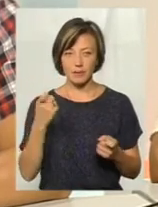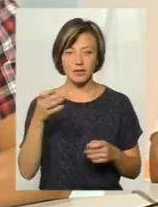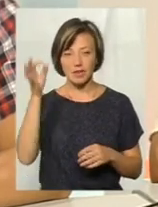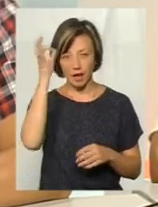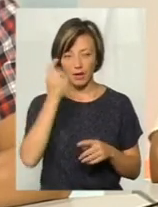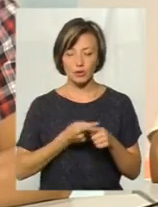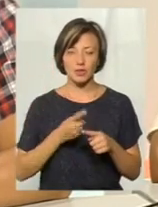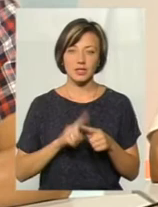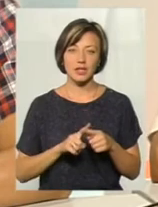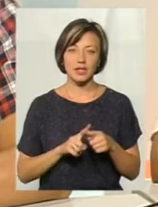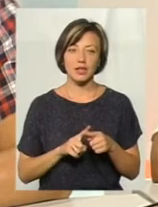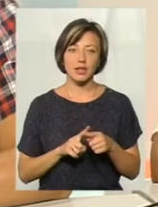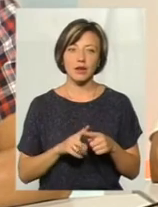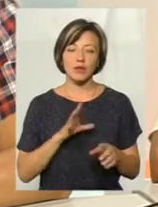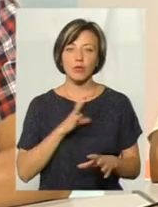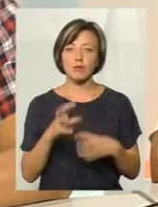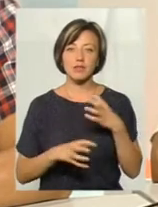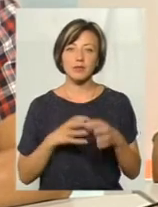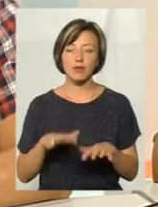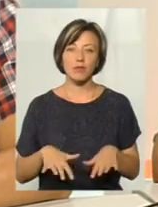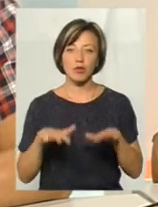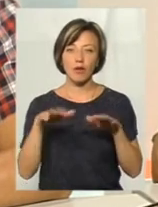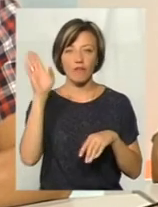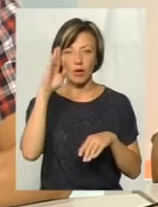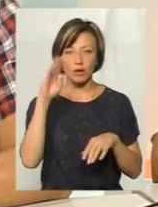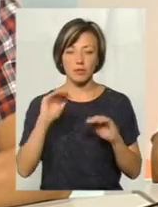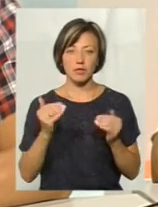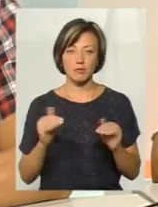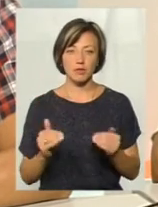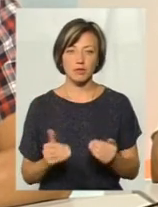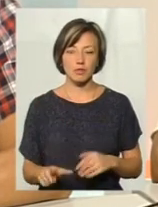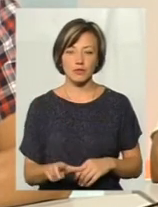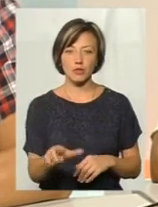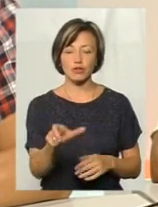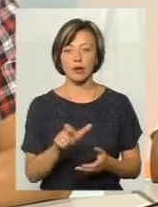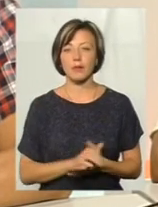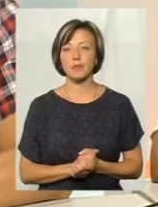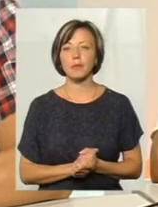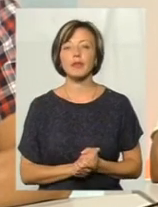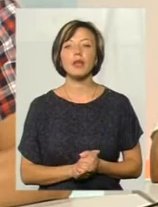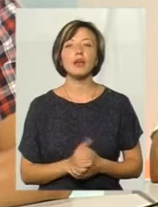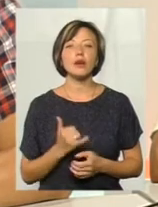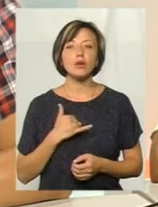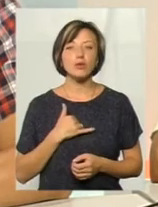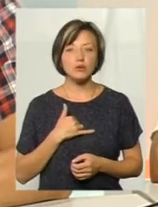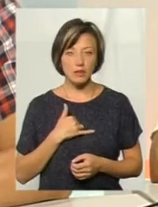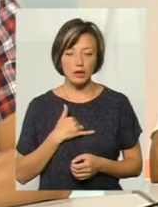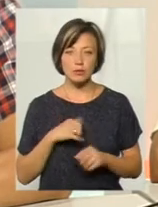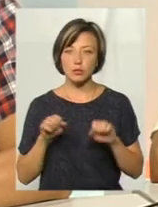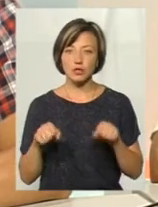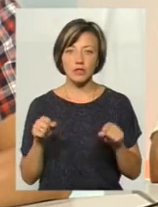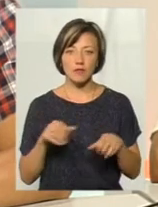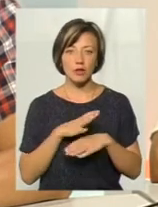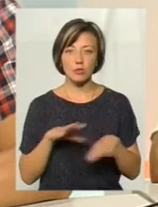згадую це, що, бачите, був всесвітній потоп, бо води стає все менше-менше в річках. В наше, можливо, не було